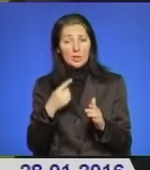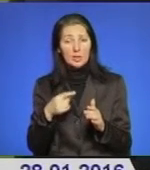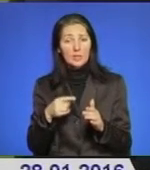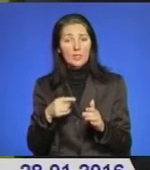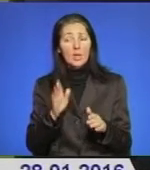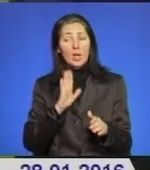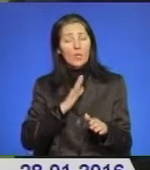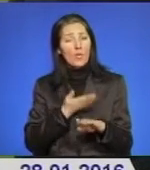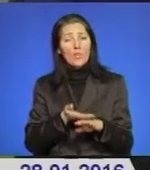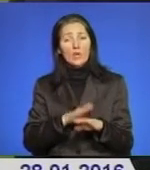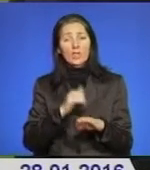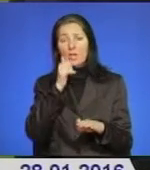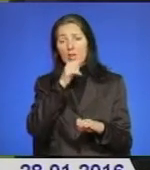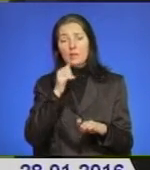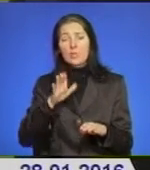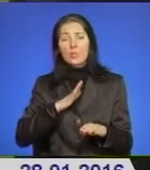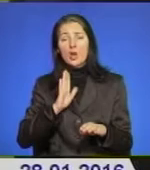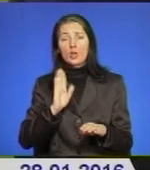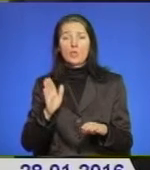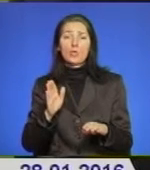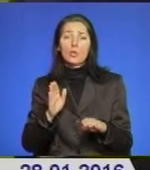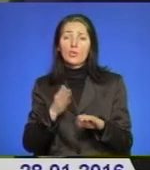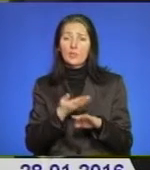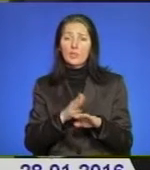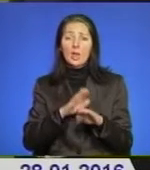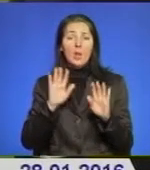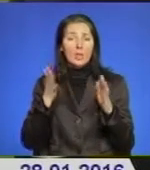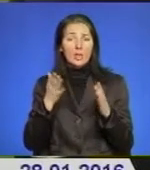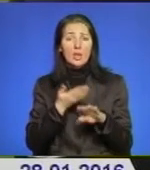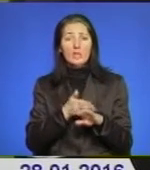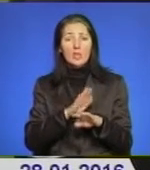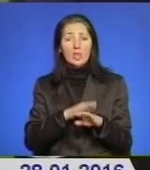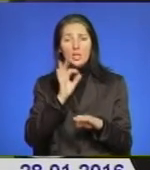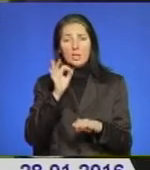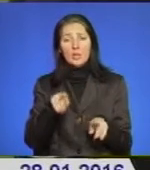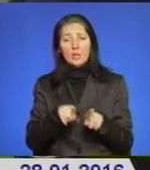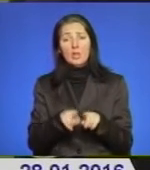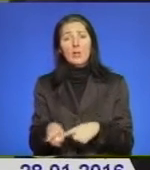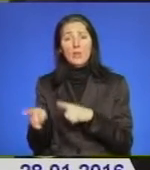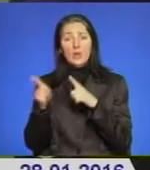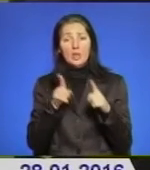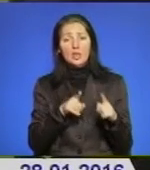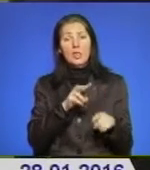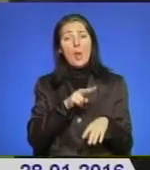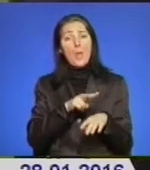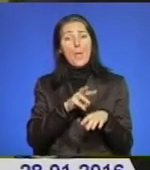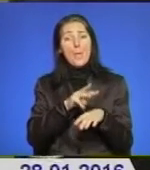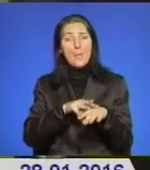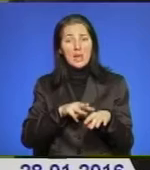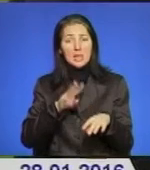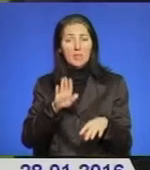рік, багато було переломних моментів. Важкий, скажімо так, перехід з міліції в